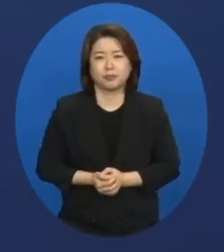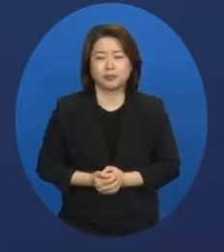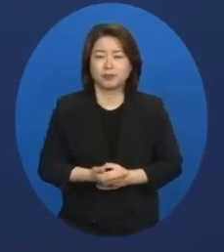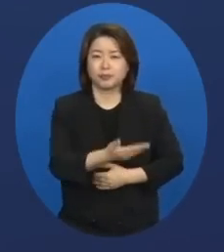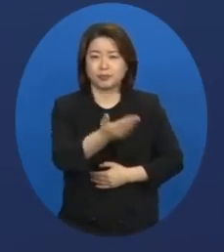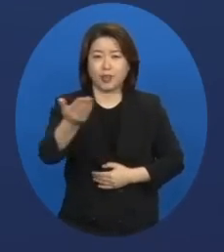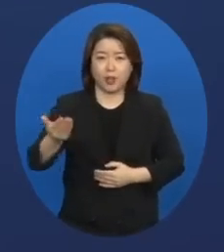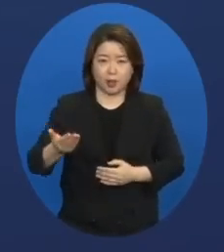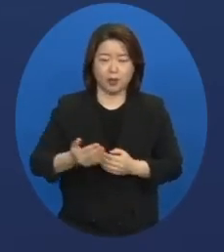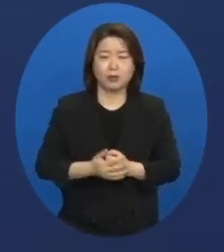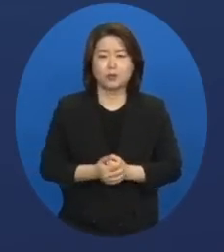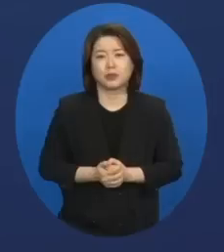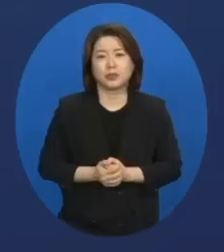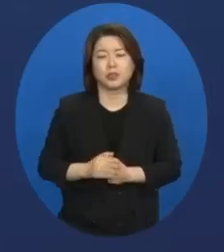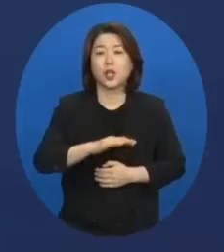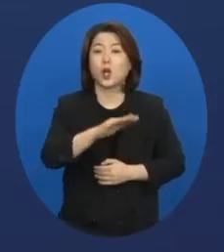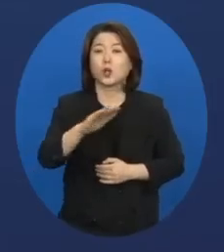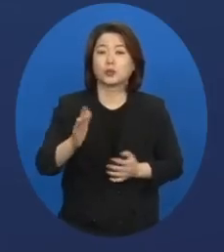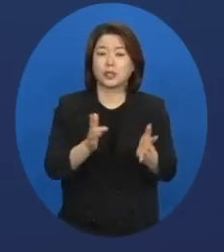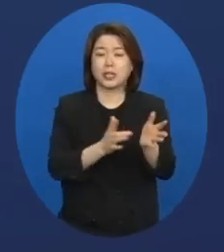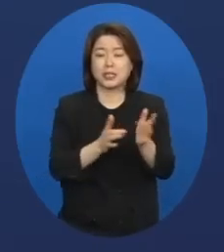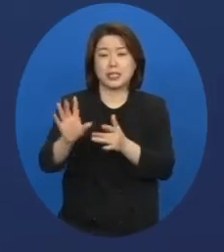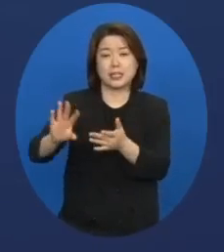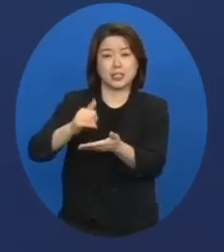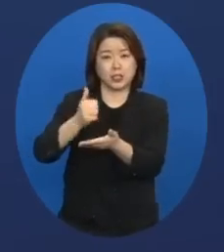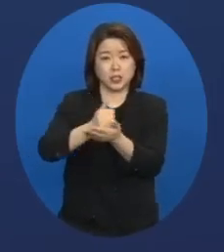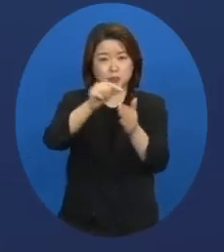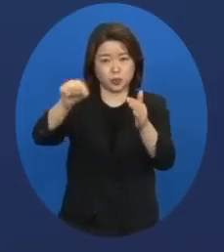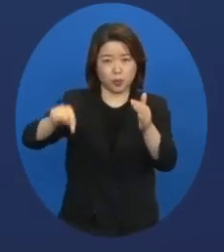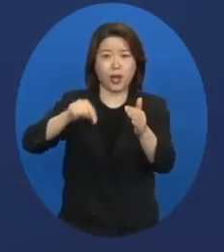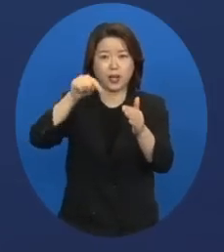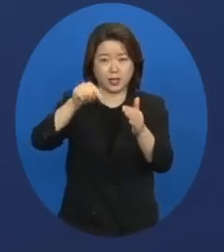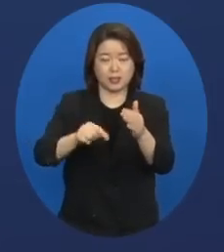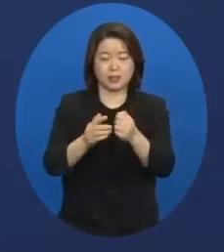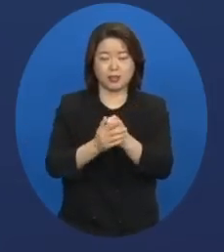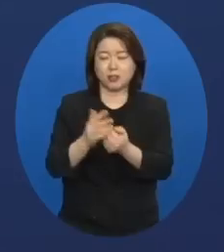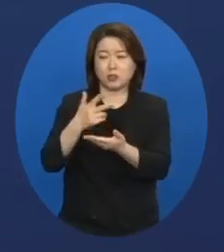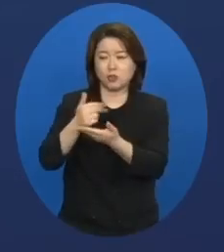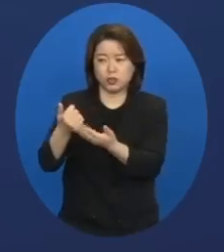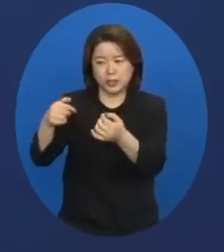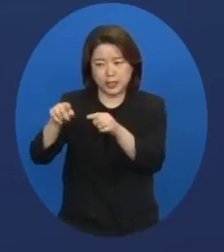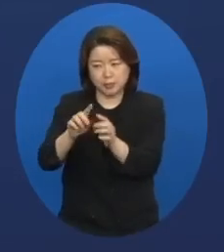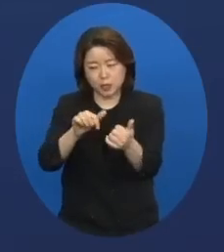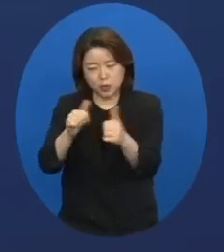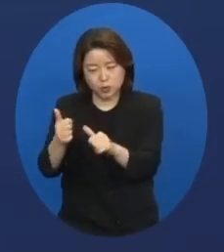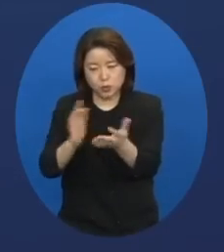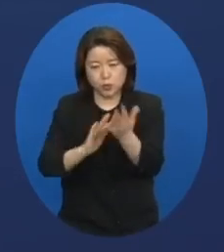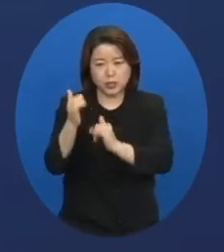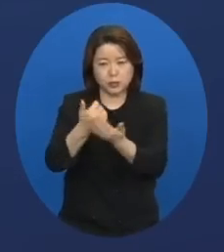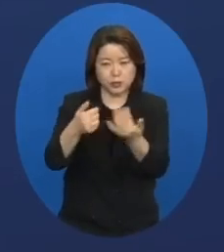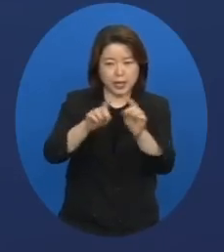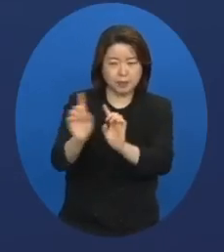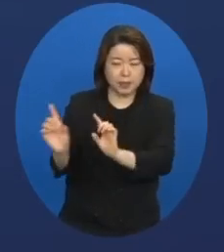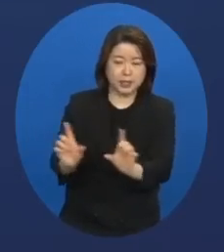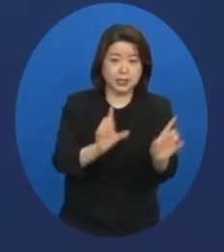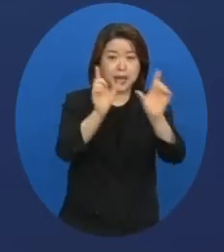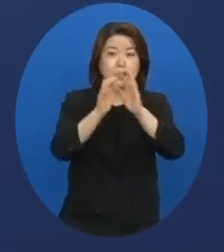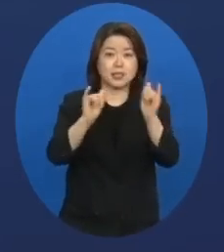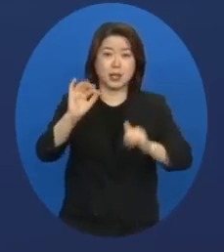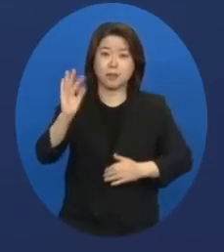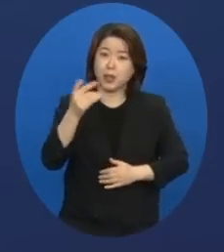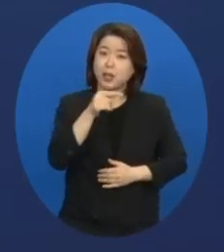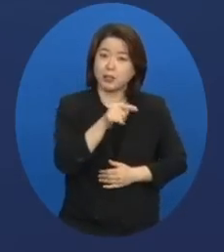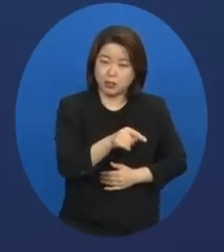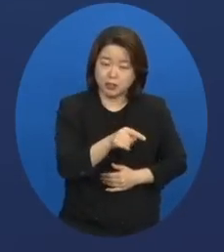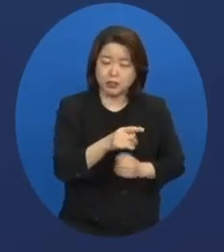여러분, 우리가 예수 그리스도 안에서 주님과 죽고 예수님으로 사는 사람이 된 것은